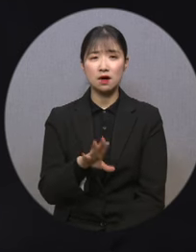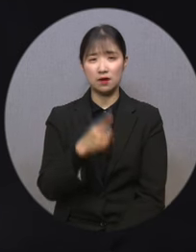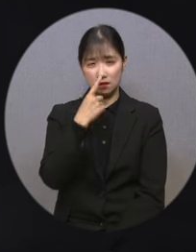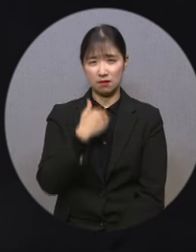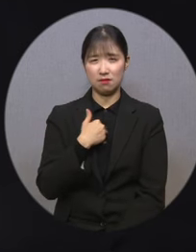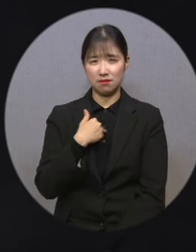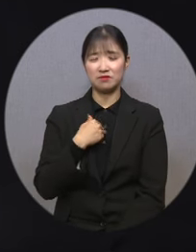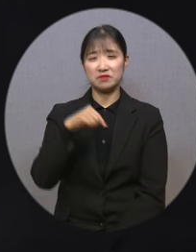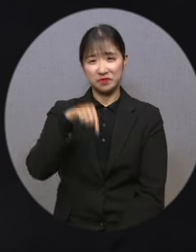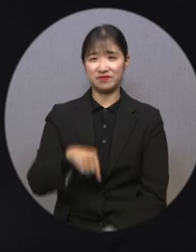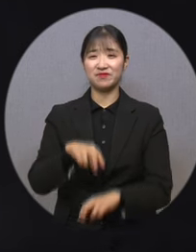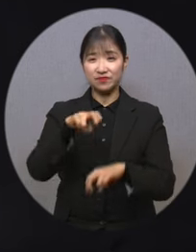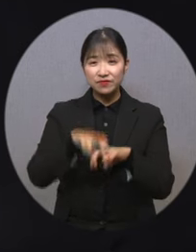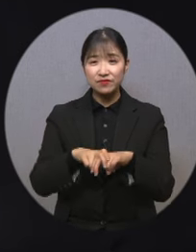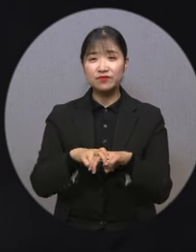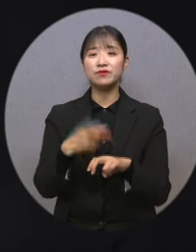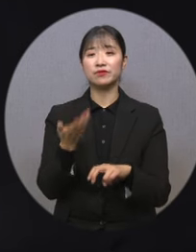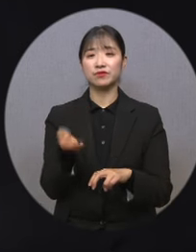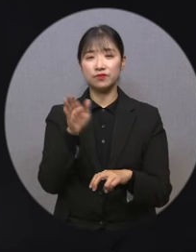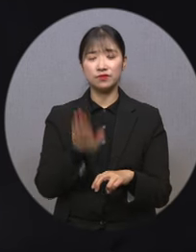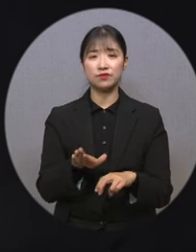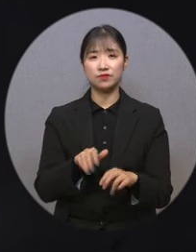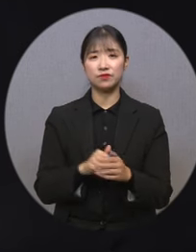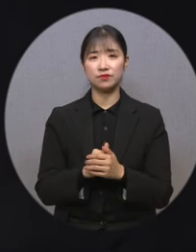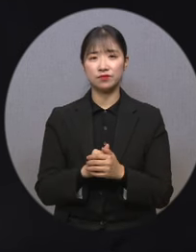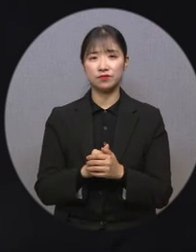제가 여기 나와서 앉아 있지만